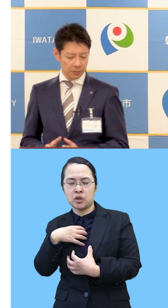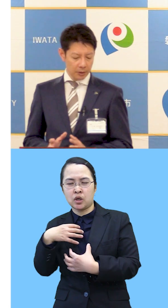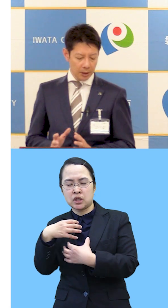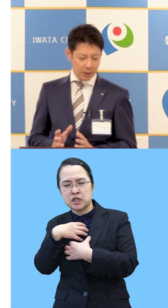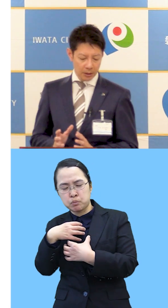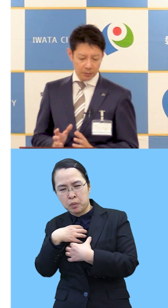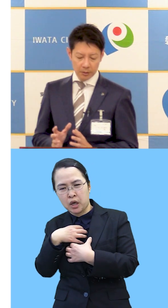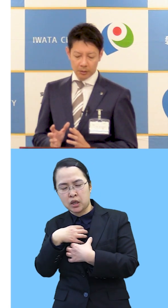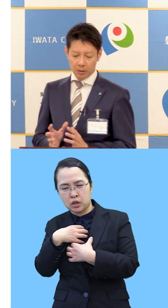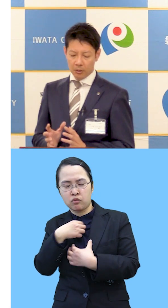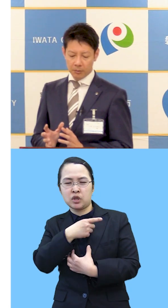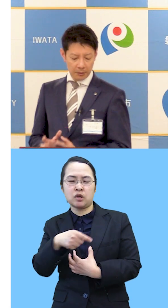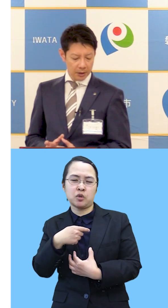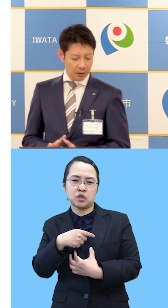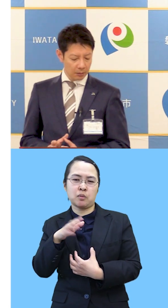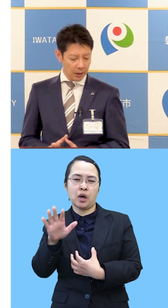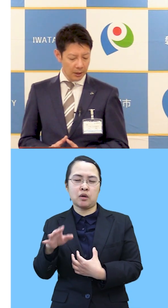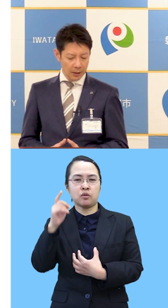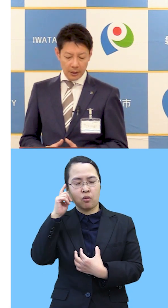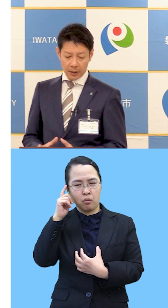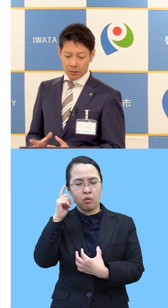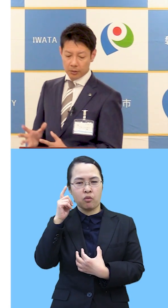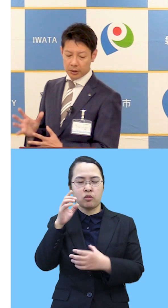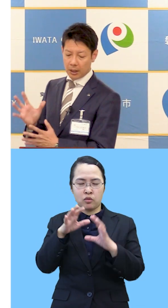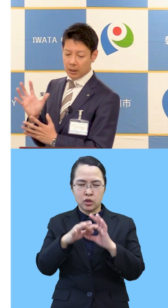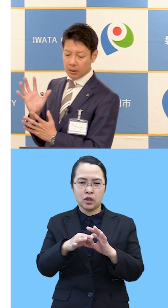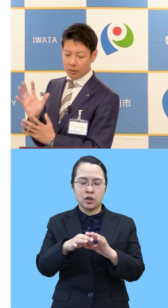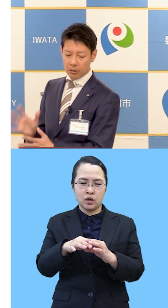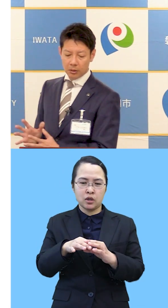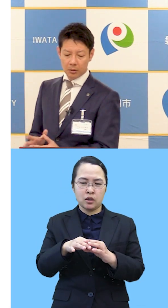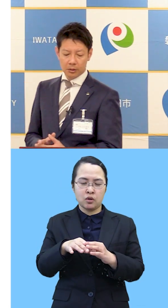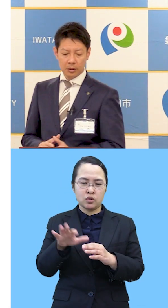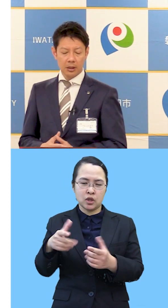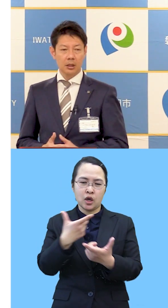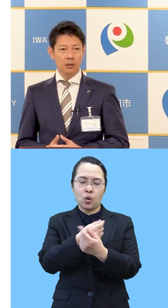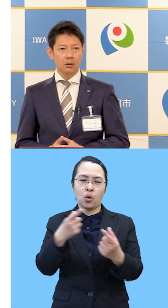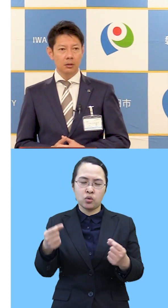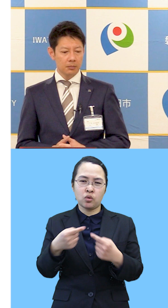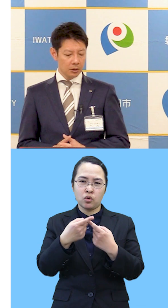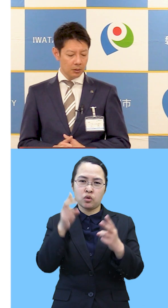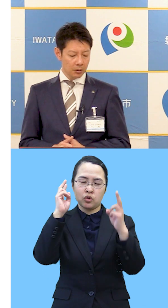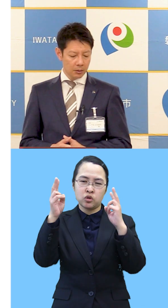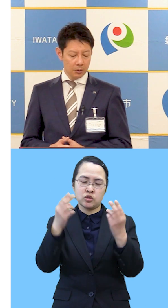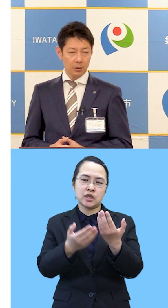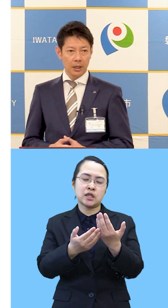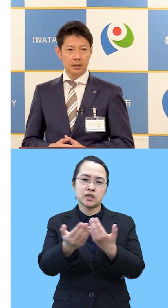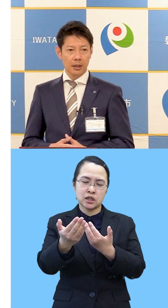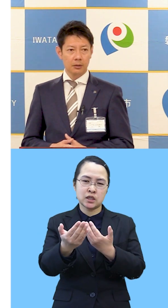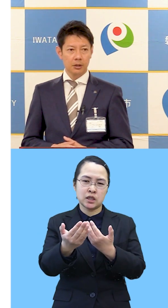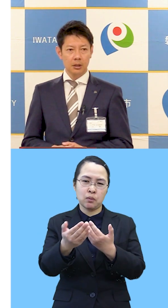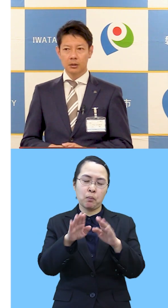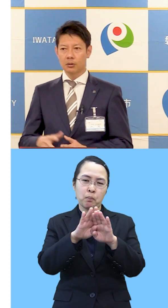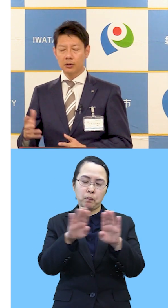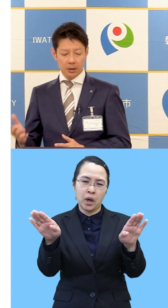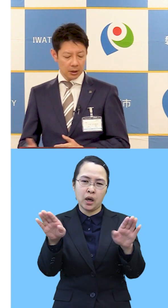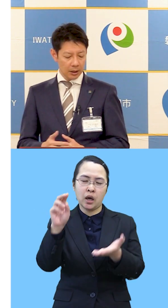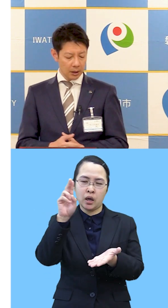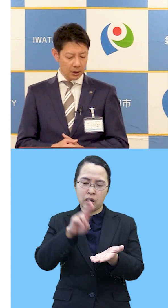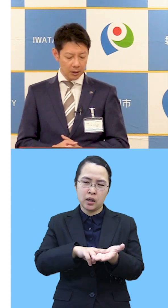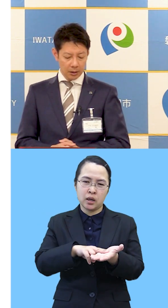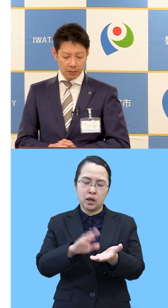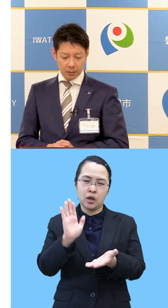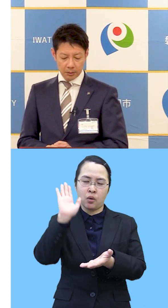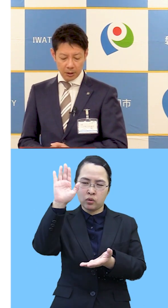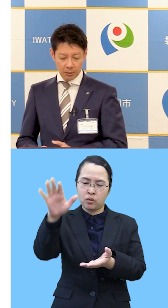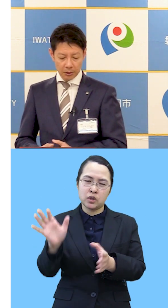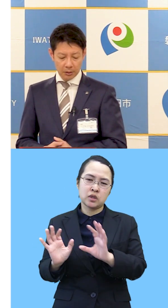ていうことを思ってらっしゃると思いましたので、こうした合同入社式というものを開催をし、その後につなげ